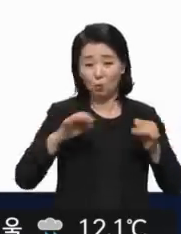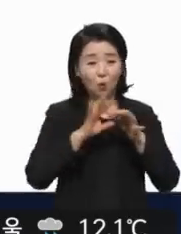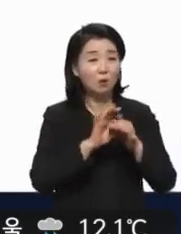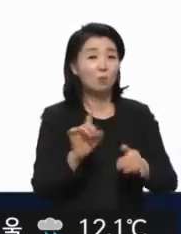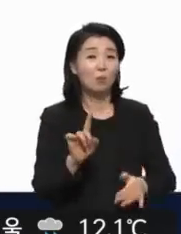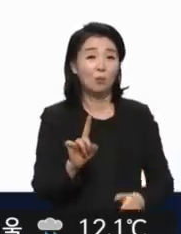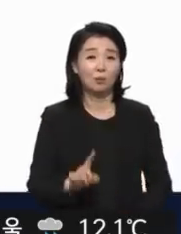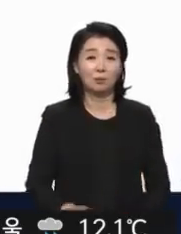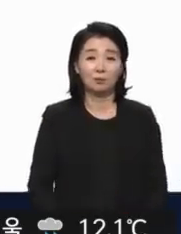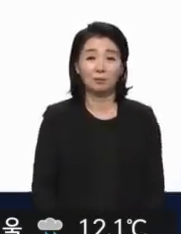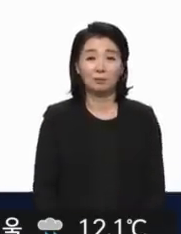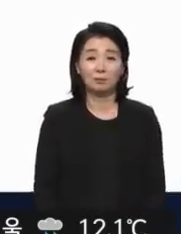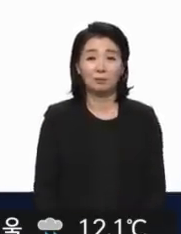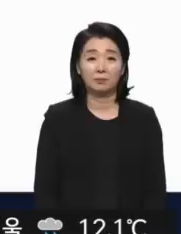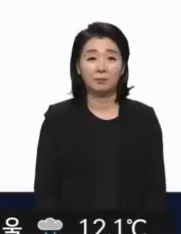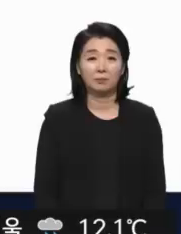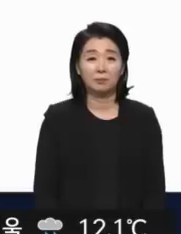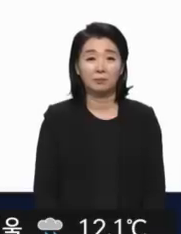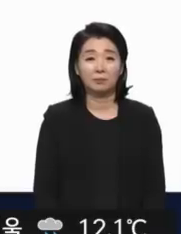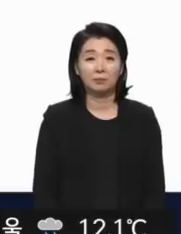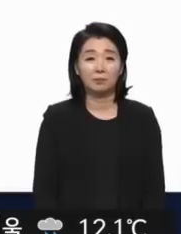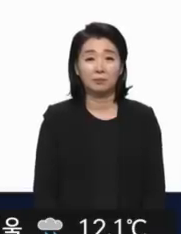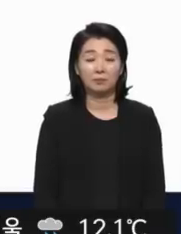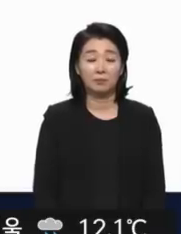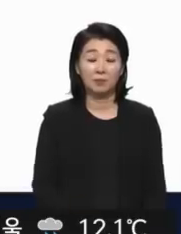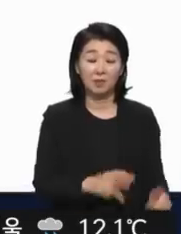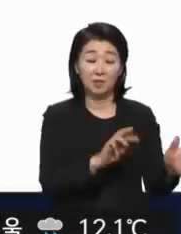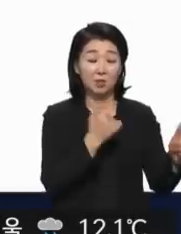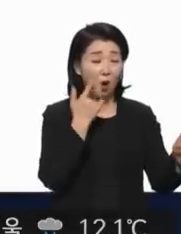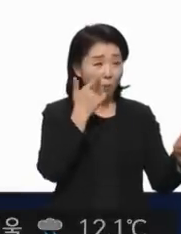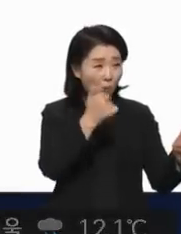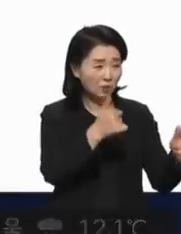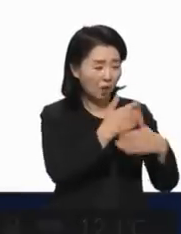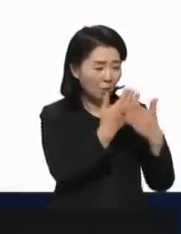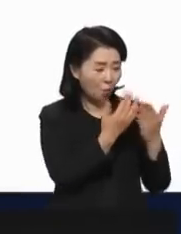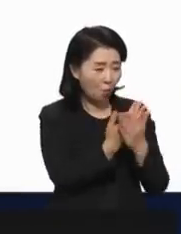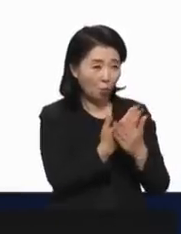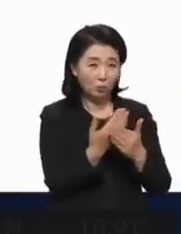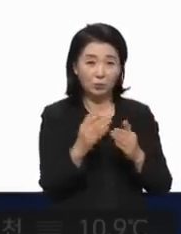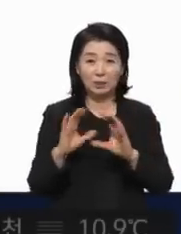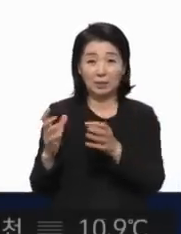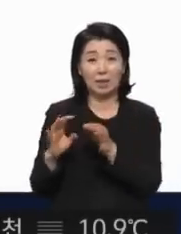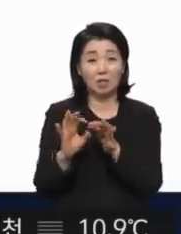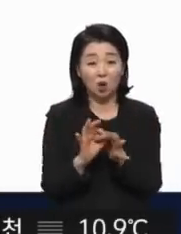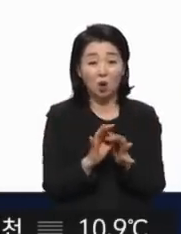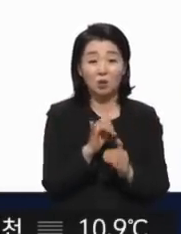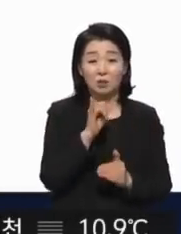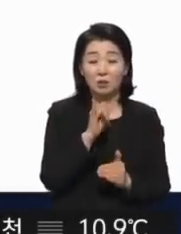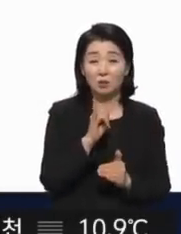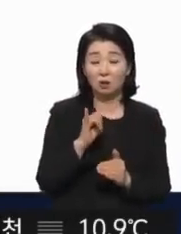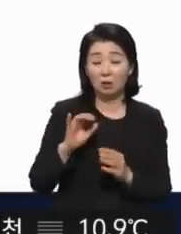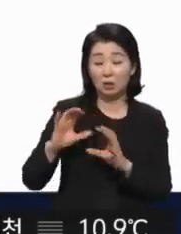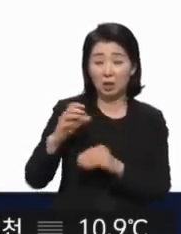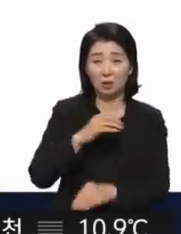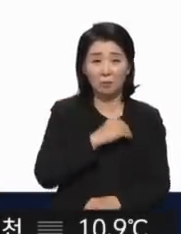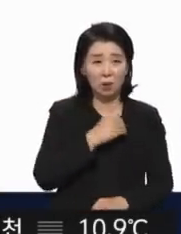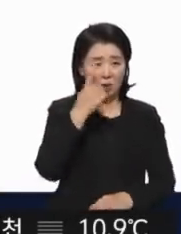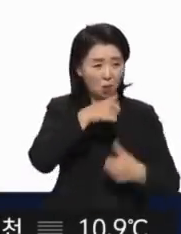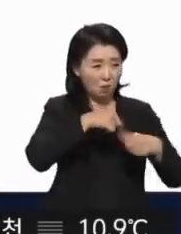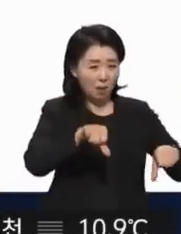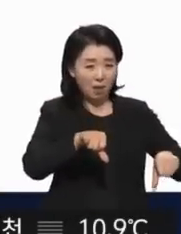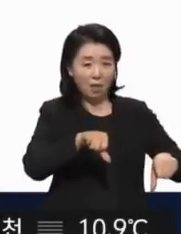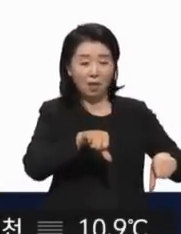있다는 것입니까? 그럼에도 전 목사의 일거수일투족을 당과 결부시켜 당과 당원의 명예를